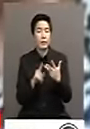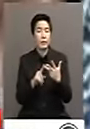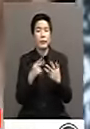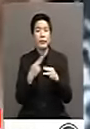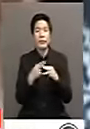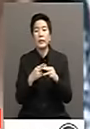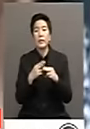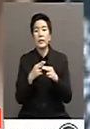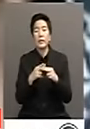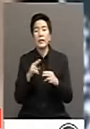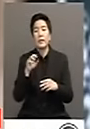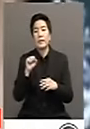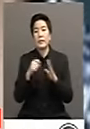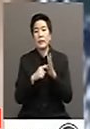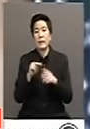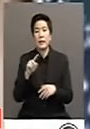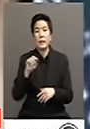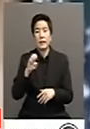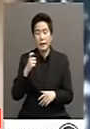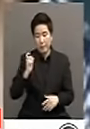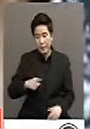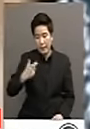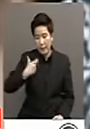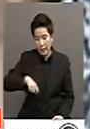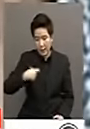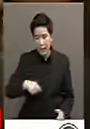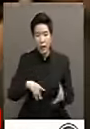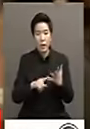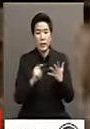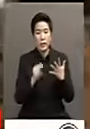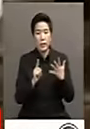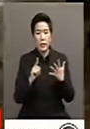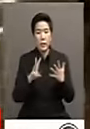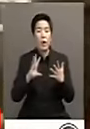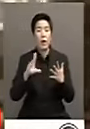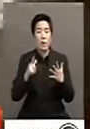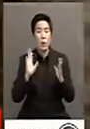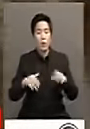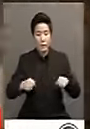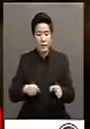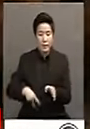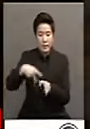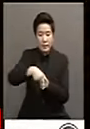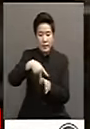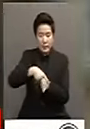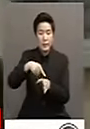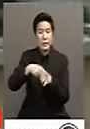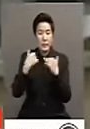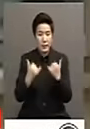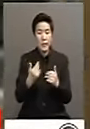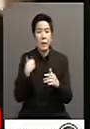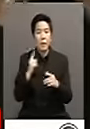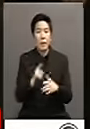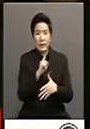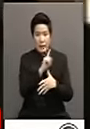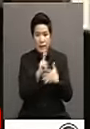สันติทองเสมทนายความรวมไปถึงนายธวัชชัยเพชรโชติครับเป็นผู้ที่ขับขี่รถจักรยานยนต์ให้กับมือปืนเป็นจำเลยที่